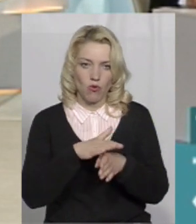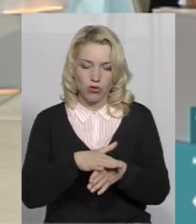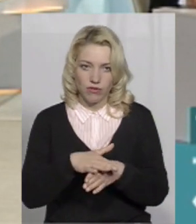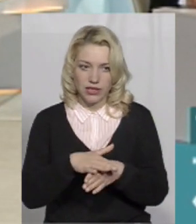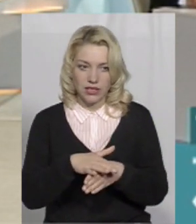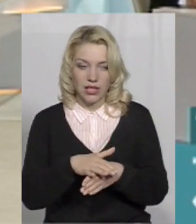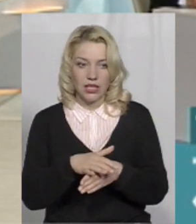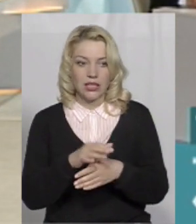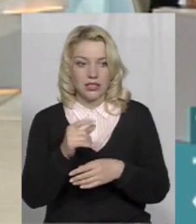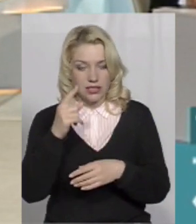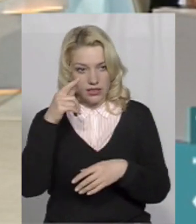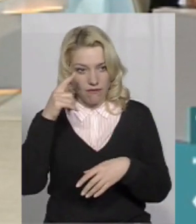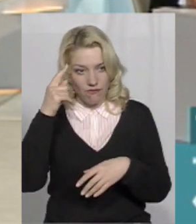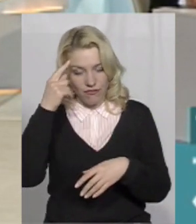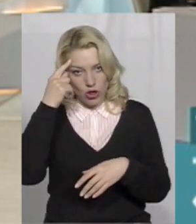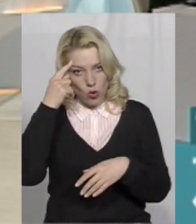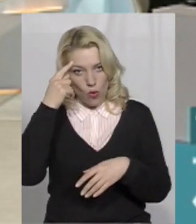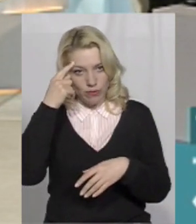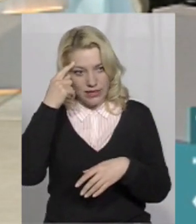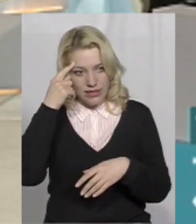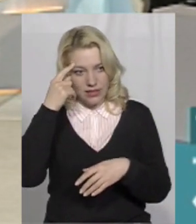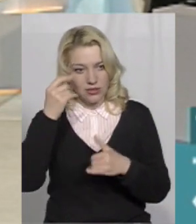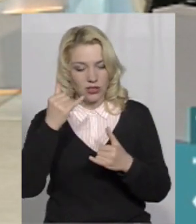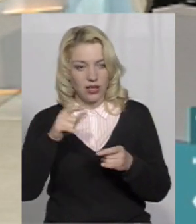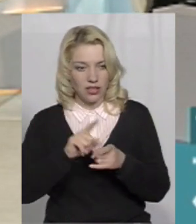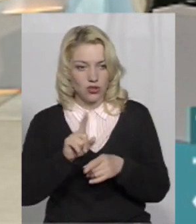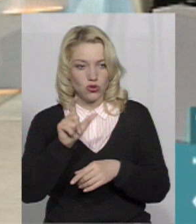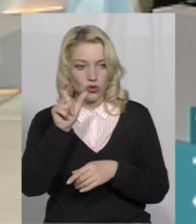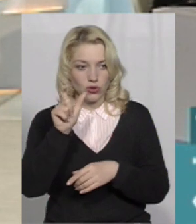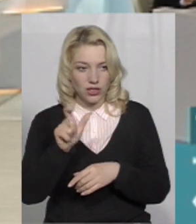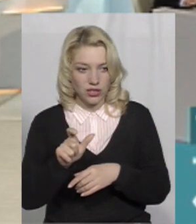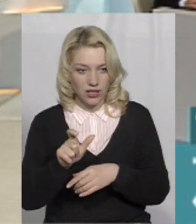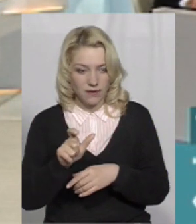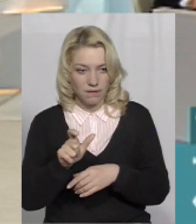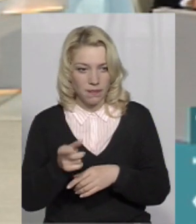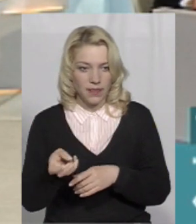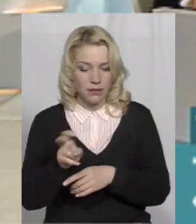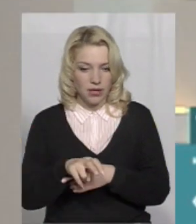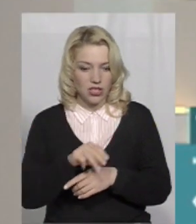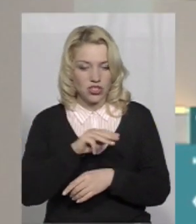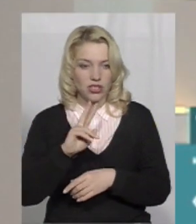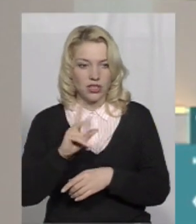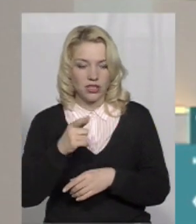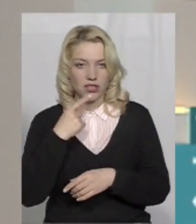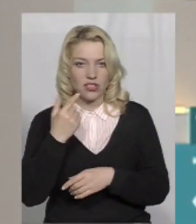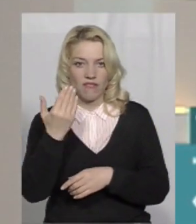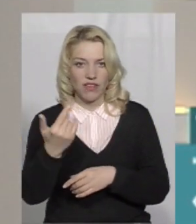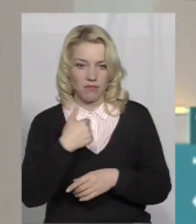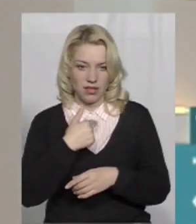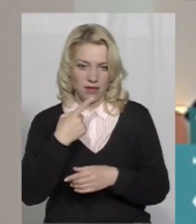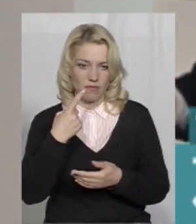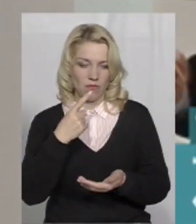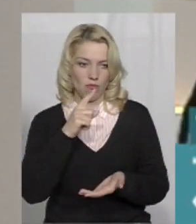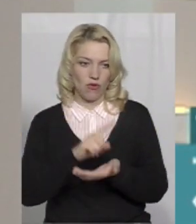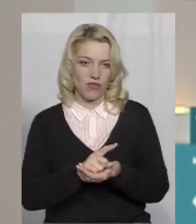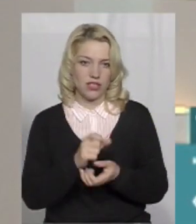виконувати. Свідомість на сьогоднішньої людини скільки? Така, що вона приходить в управління ЖКГ і каже, ви мені повинні